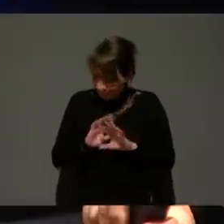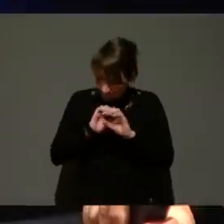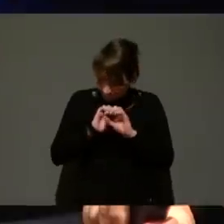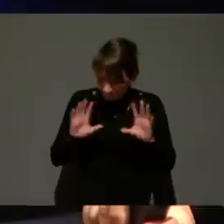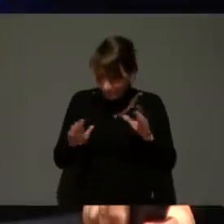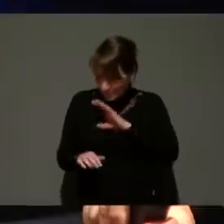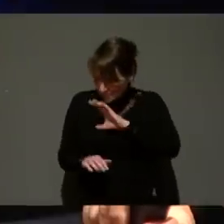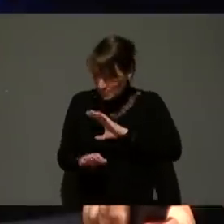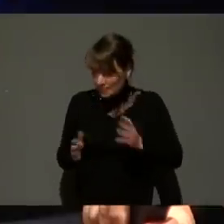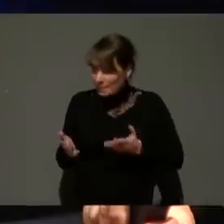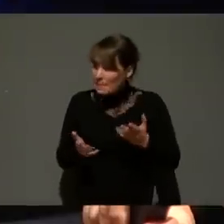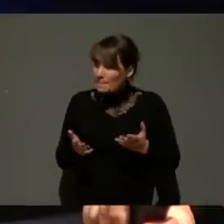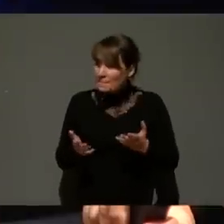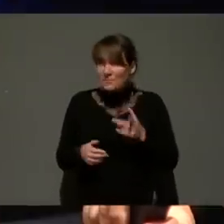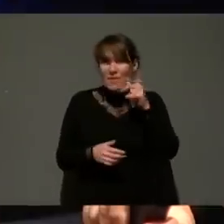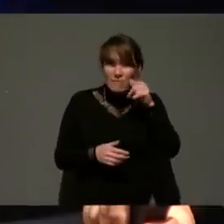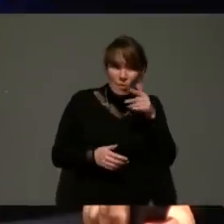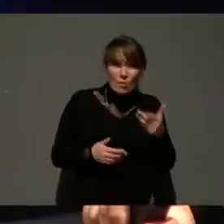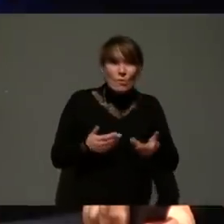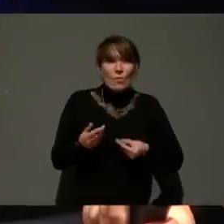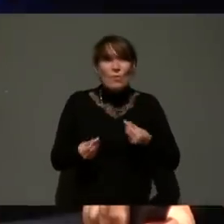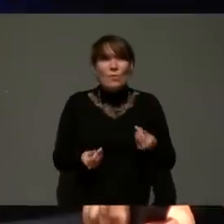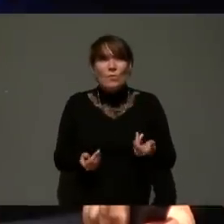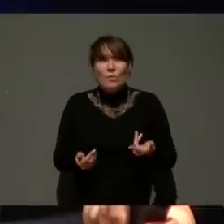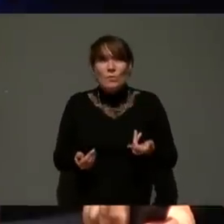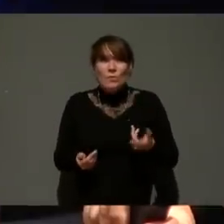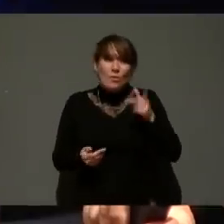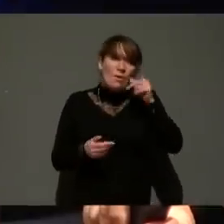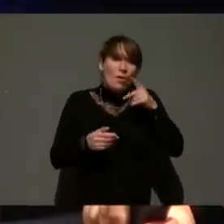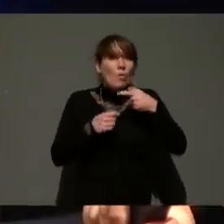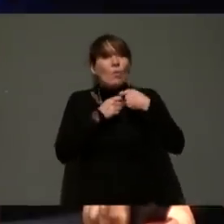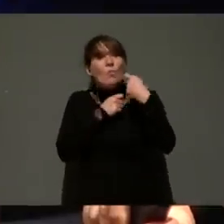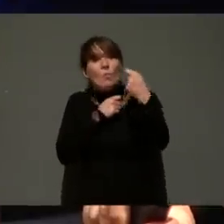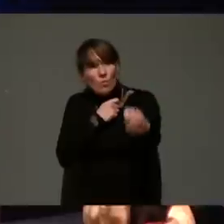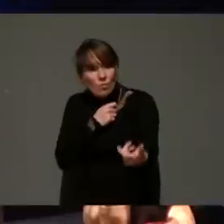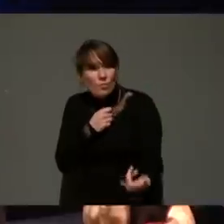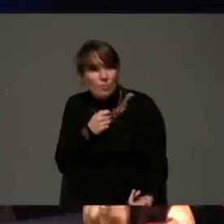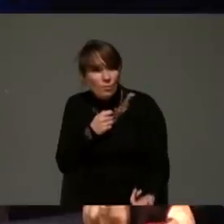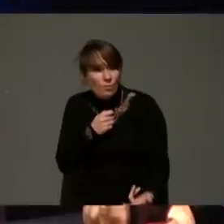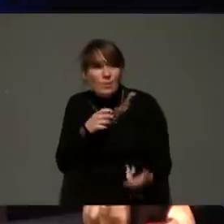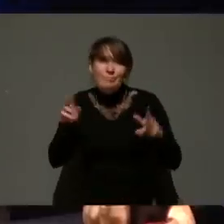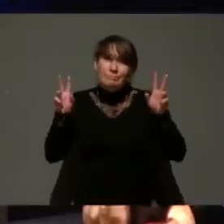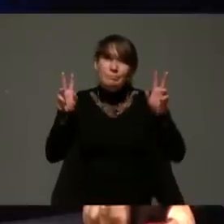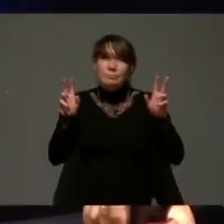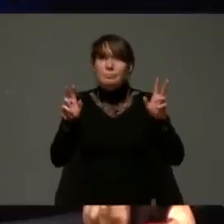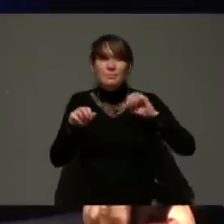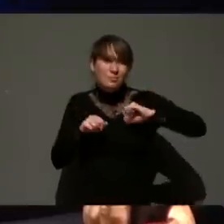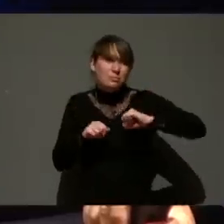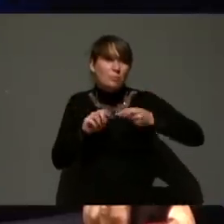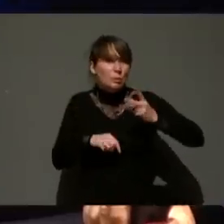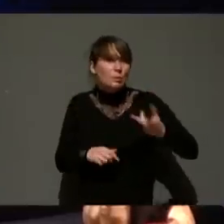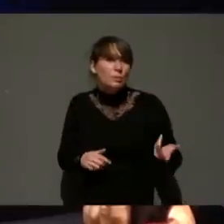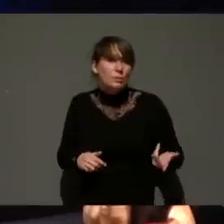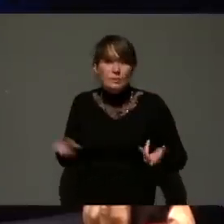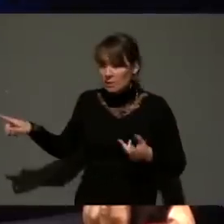enfin, ça concerne des efforts, on va dire, relativement longs et donc, enfin, entre guillemets, peu intenses. Mais